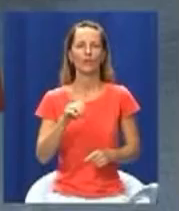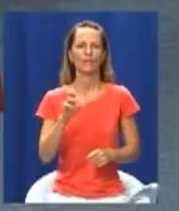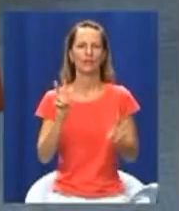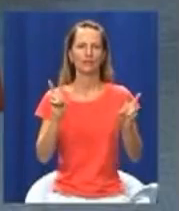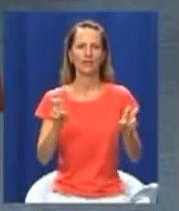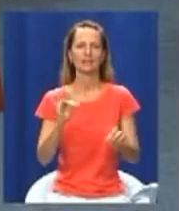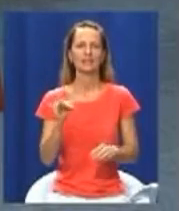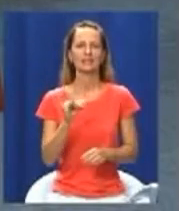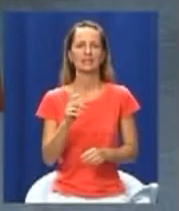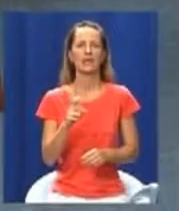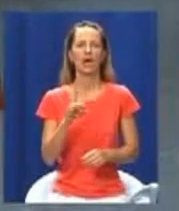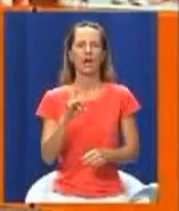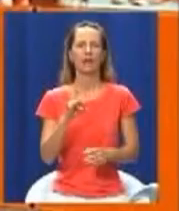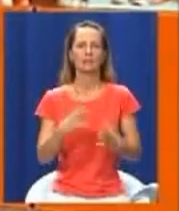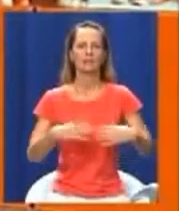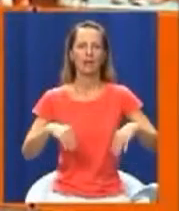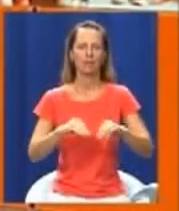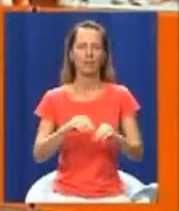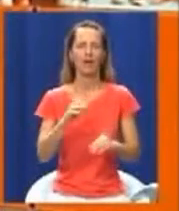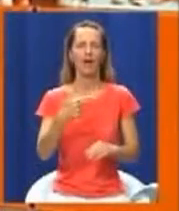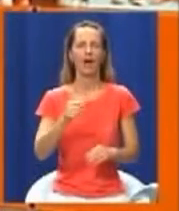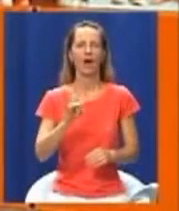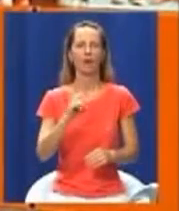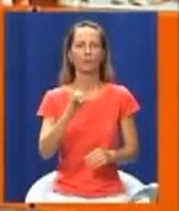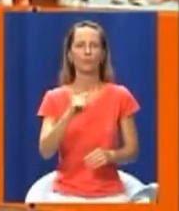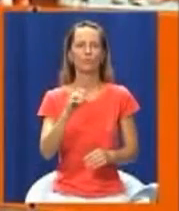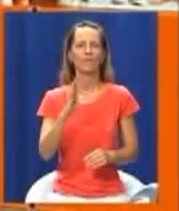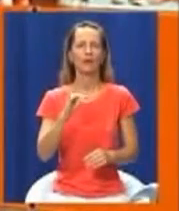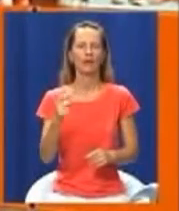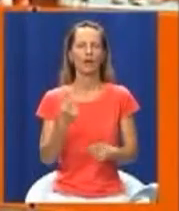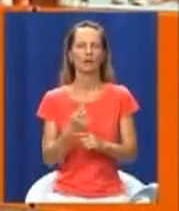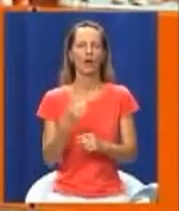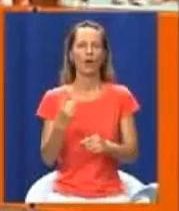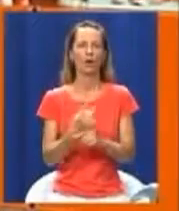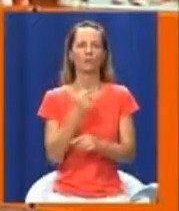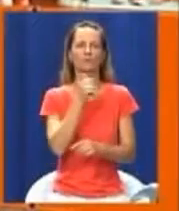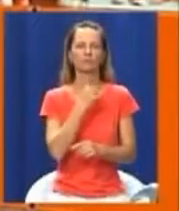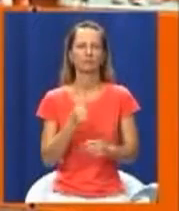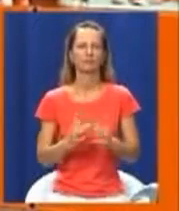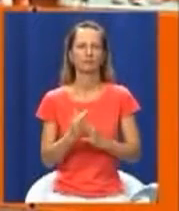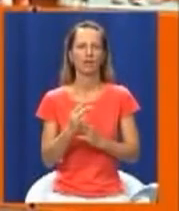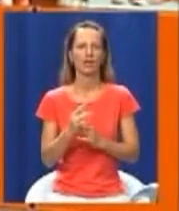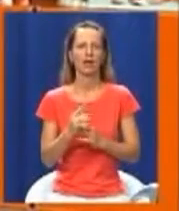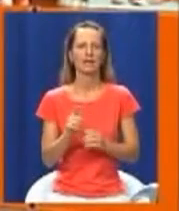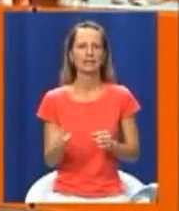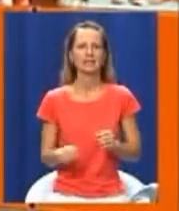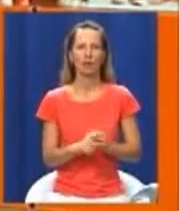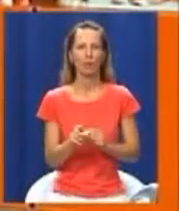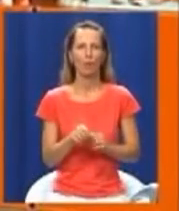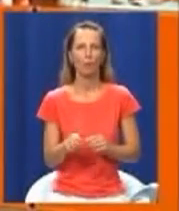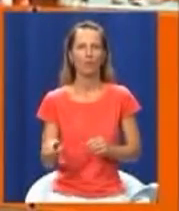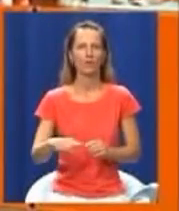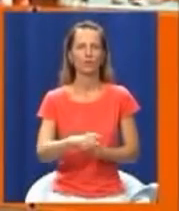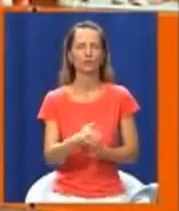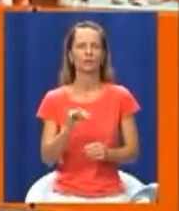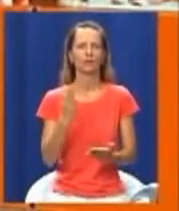родини гарбузових. Тобто їх насправді є дуже і дуже багато. Це однорічна трав'яниста рослина з повзучим стеболом і причому має величезні